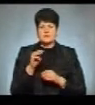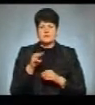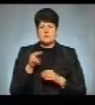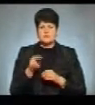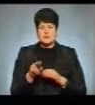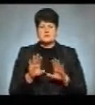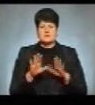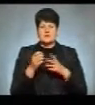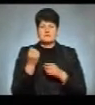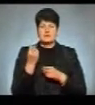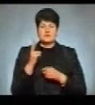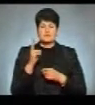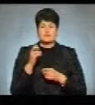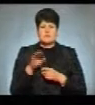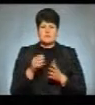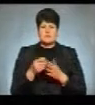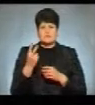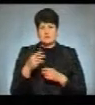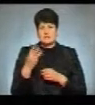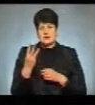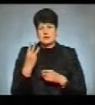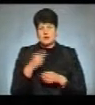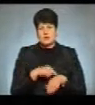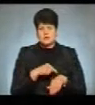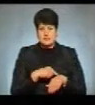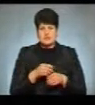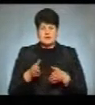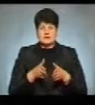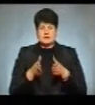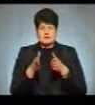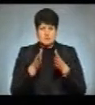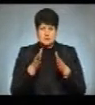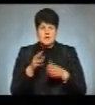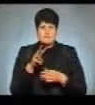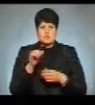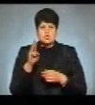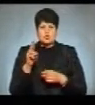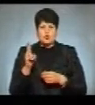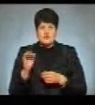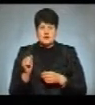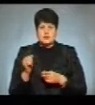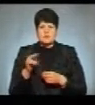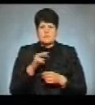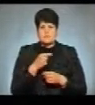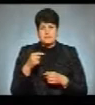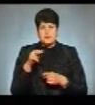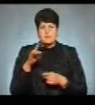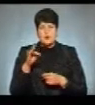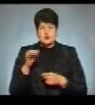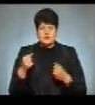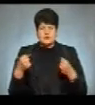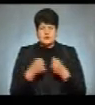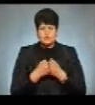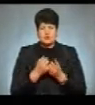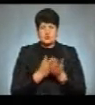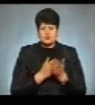пригода трапилась 12 квітня, близько 23 години на трасі Мишковичі-Прошова. Зіткнулися службовий автомобіль поліції і легковий